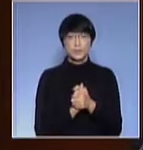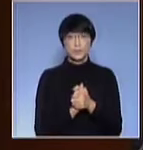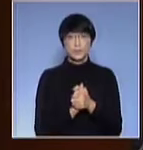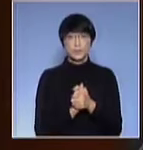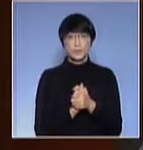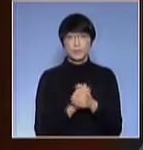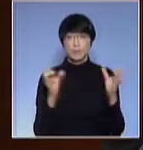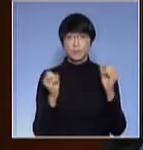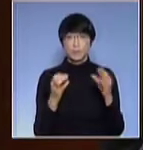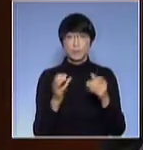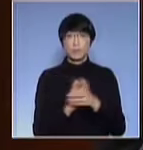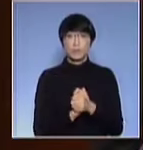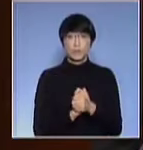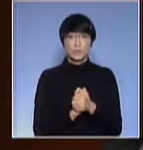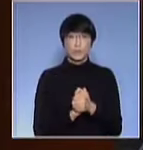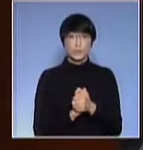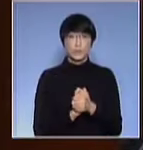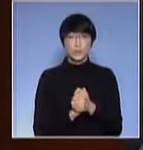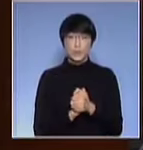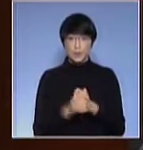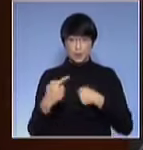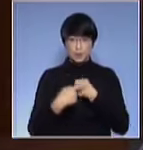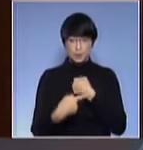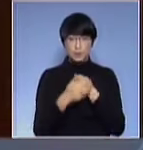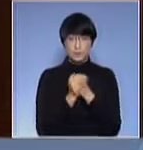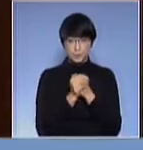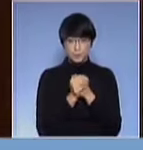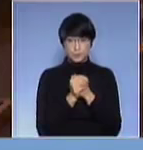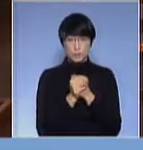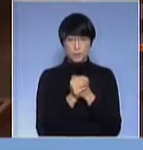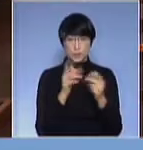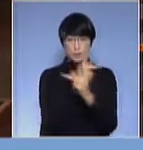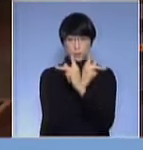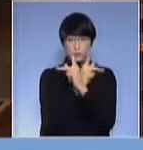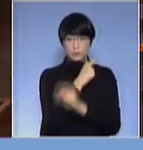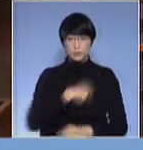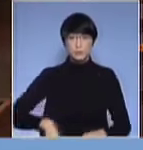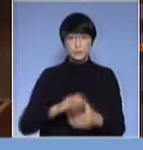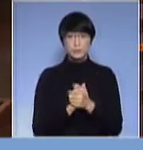質詢。第一項質詢，尹兆堅議員。